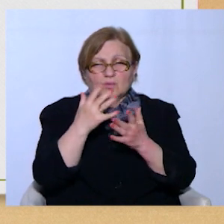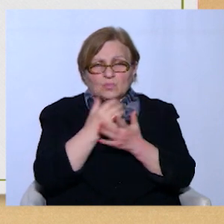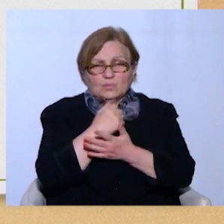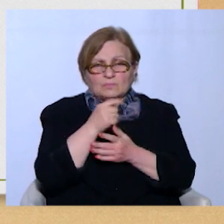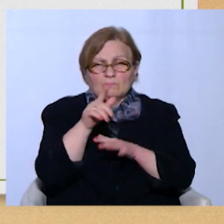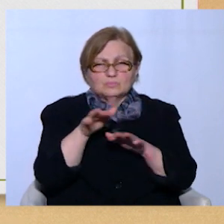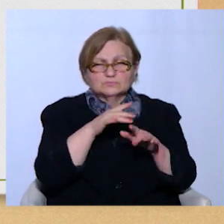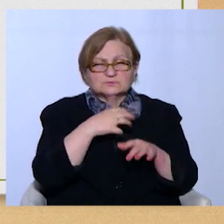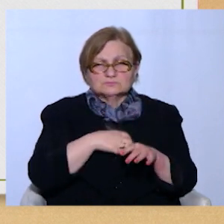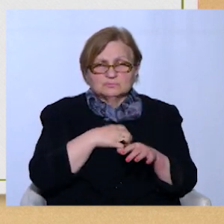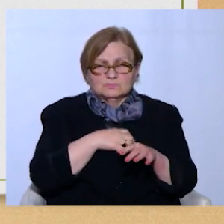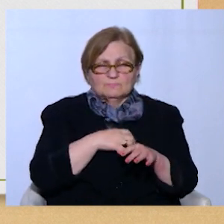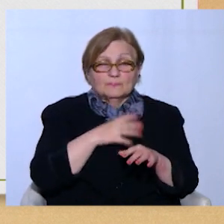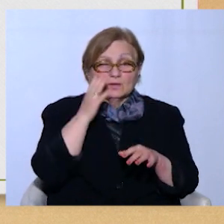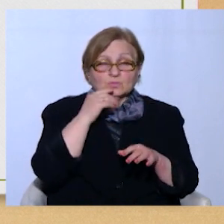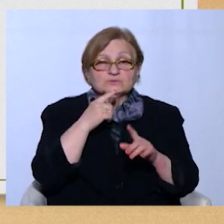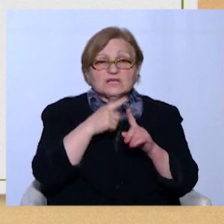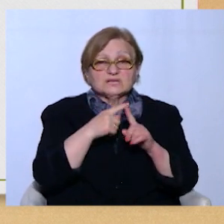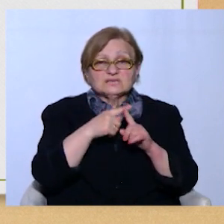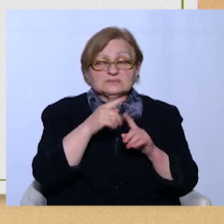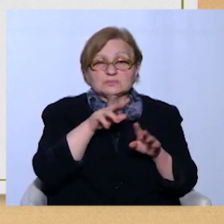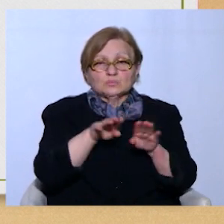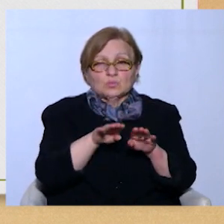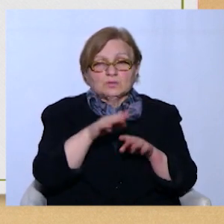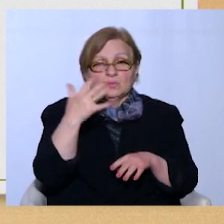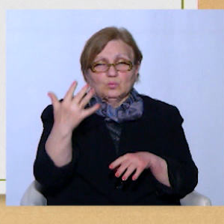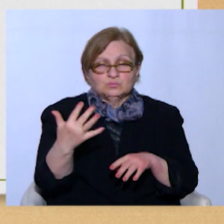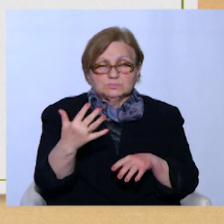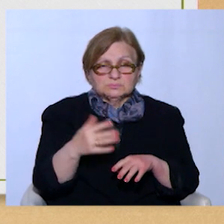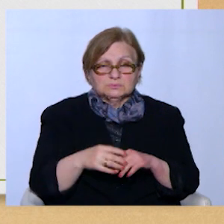ფუნქციის მნიშვნელობა, როცა x-ი არის 5.